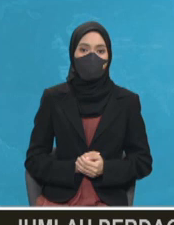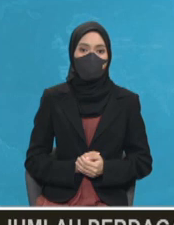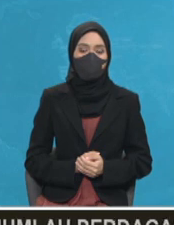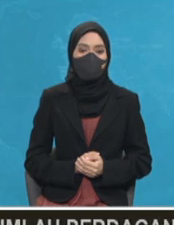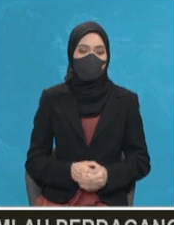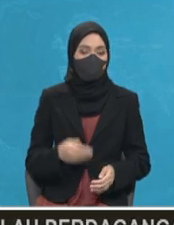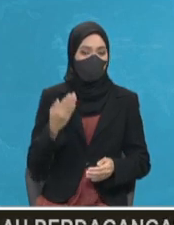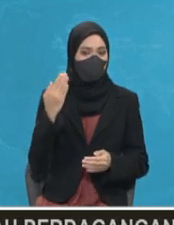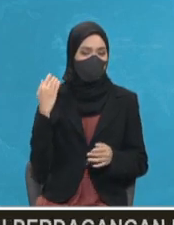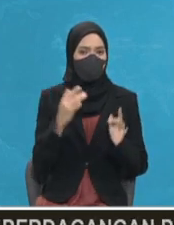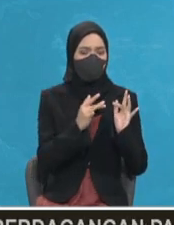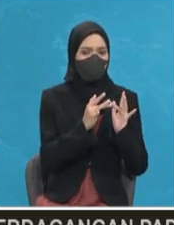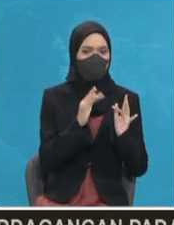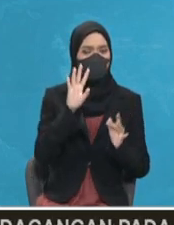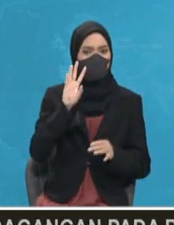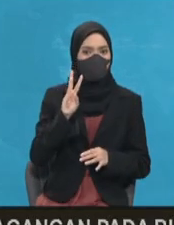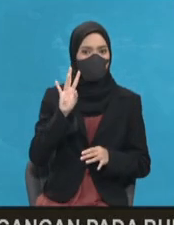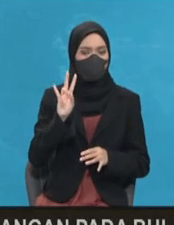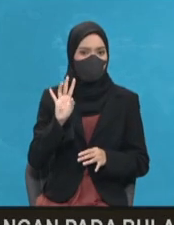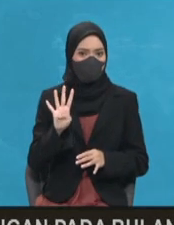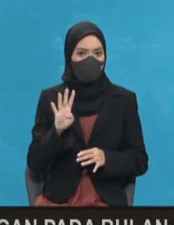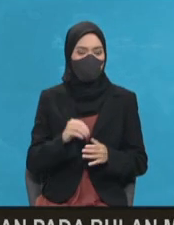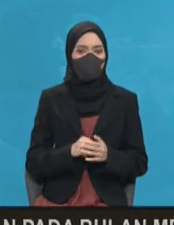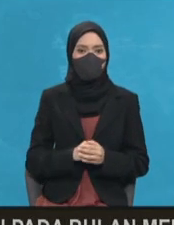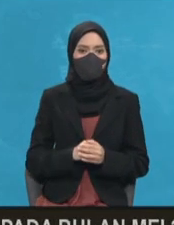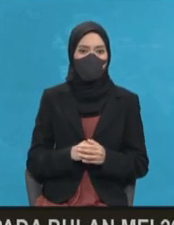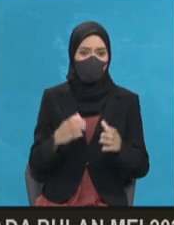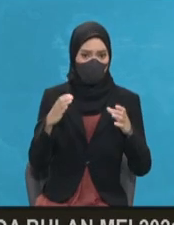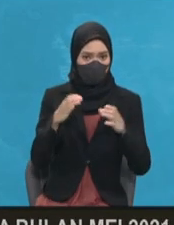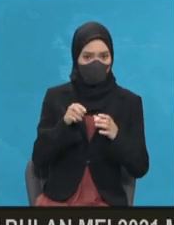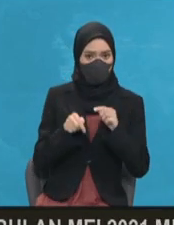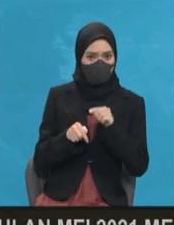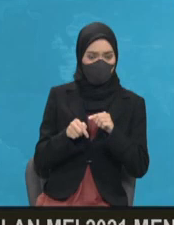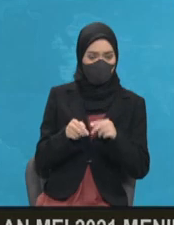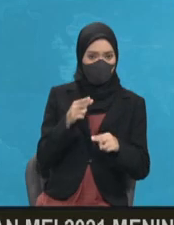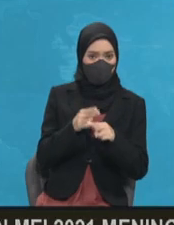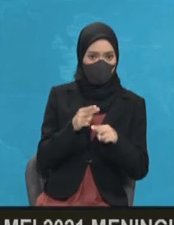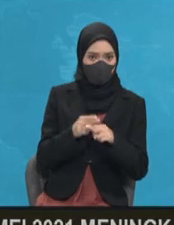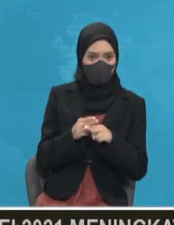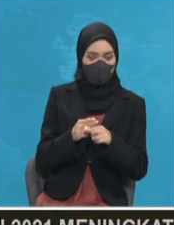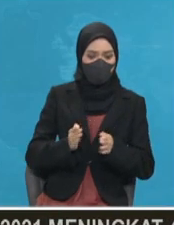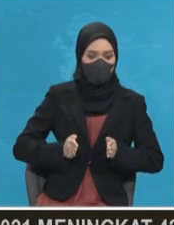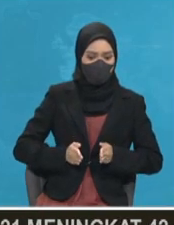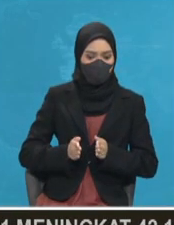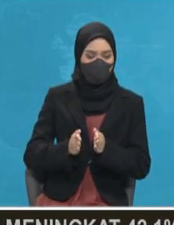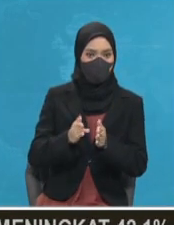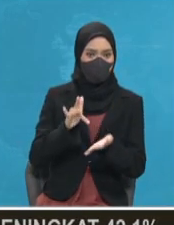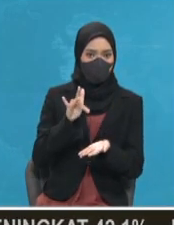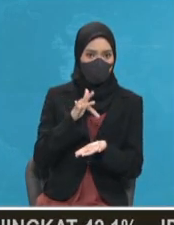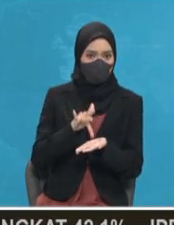674 Yang dilaporkan pada 15 ogos traste ini sekarang dikenal sebagai cluster lorong